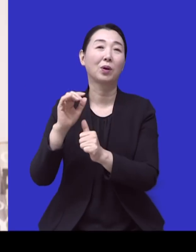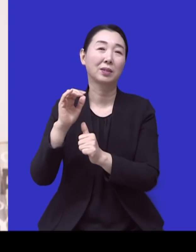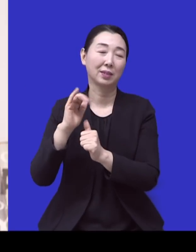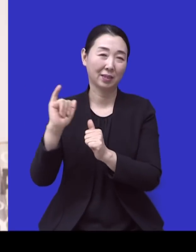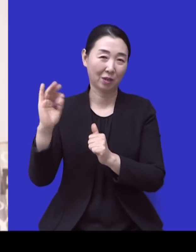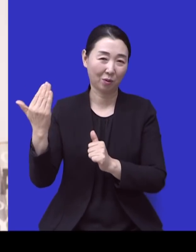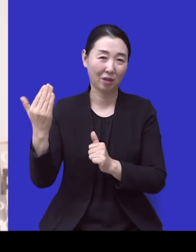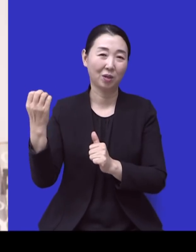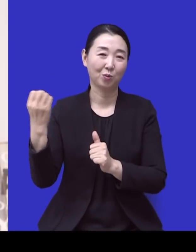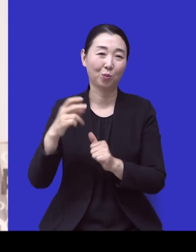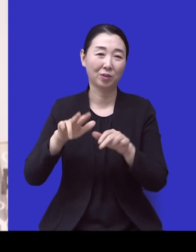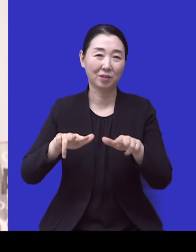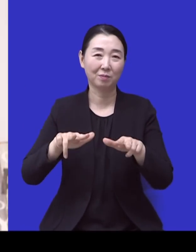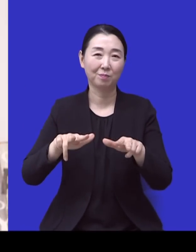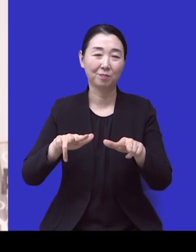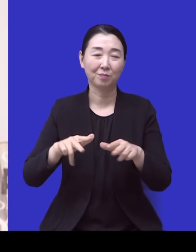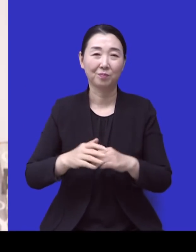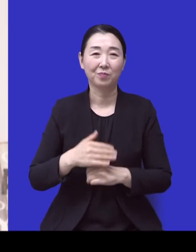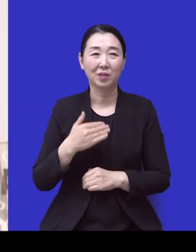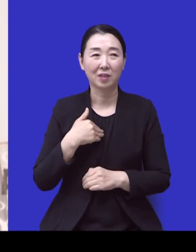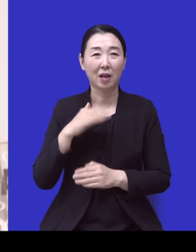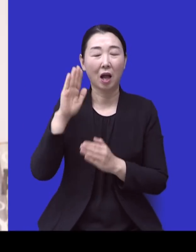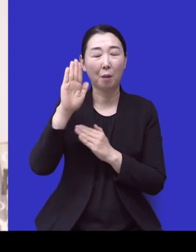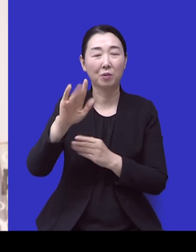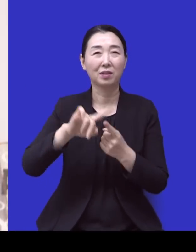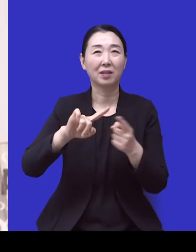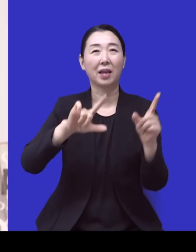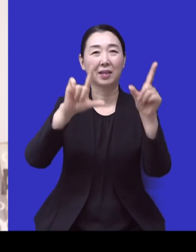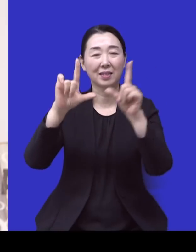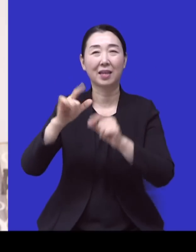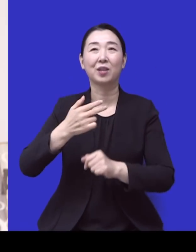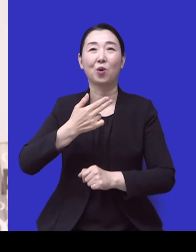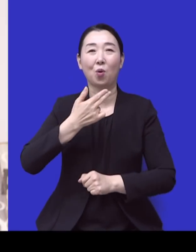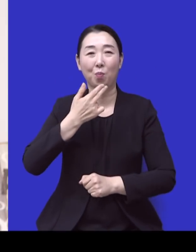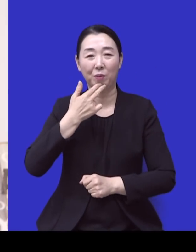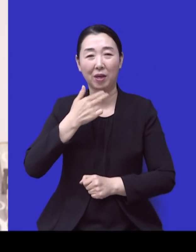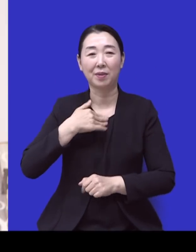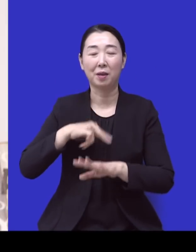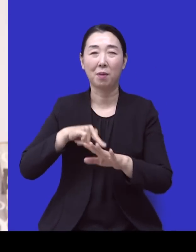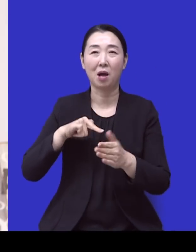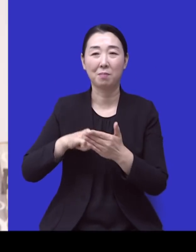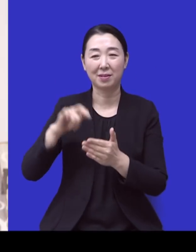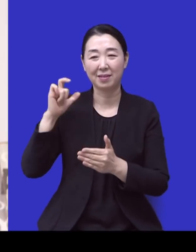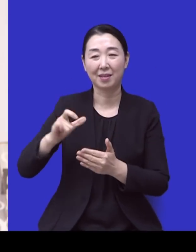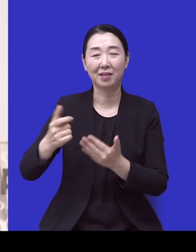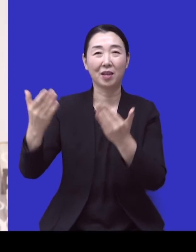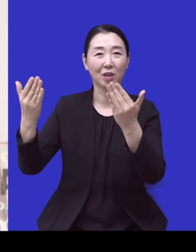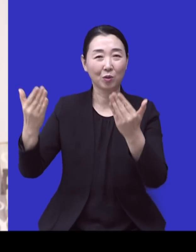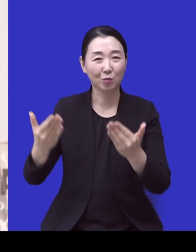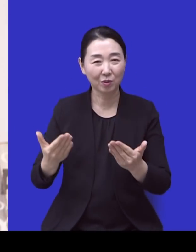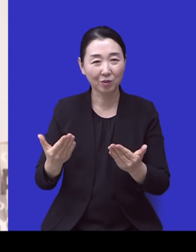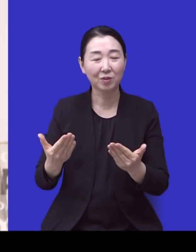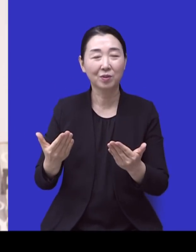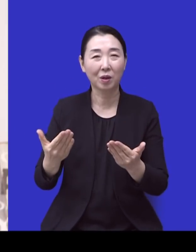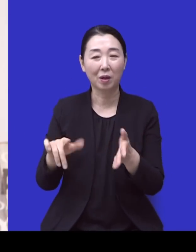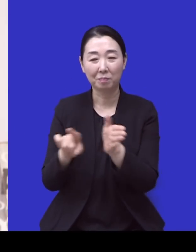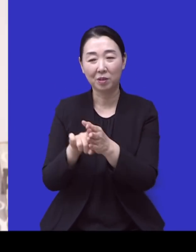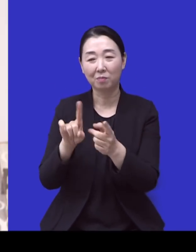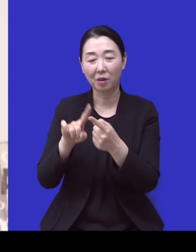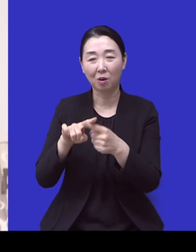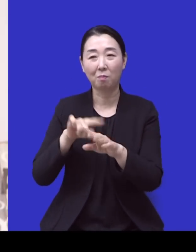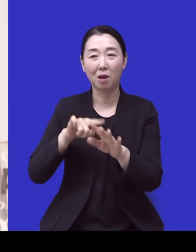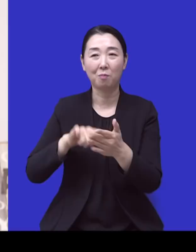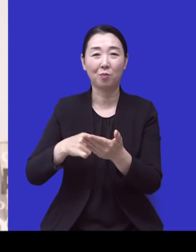구원자이시고, 이제는 제가 더 이상 그렇게 살지 않을 수 있도록 저의 마음을 단단하게 주님의 그런 신앙으로,